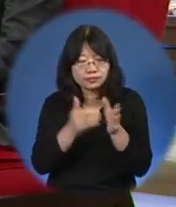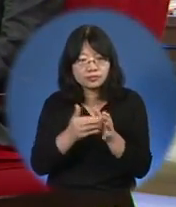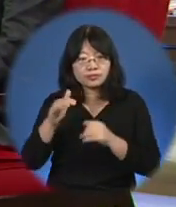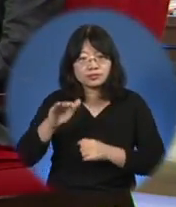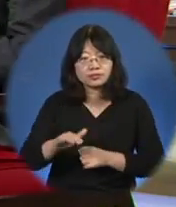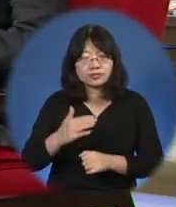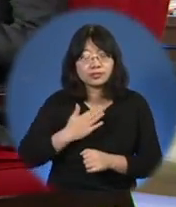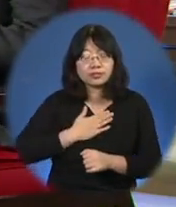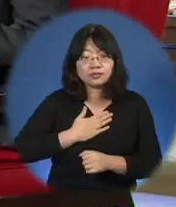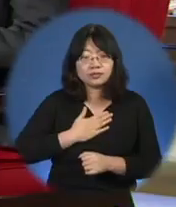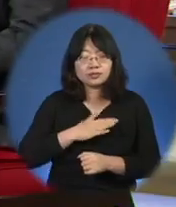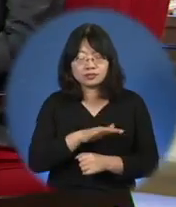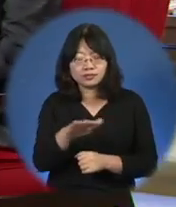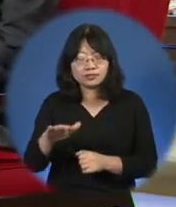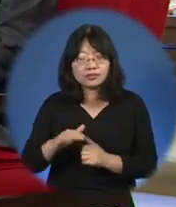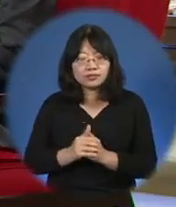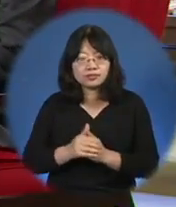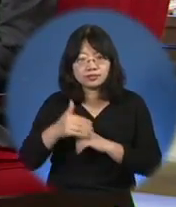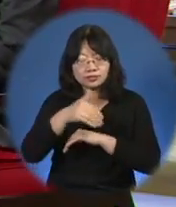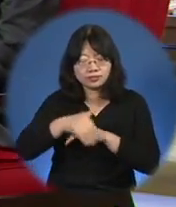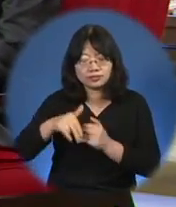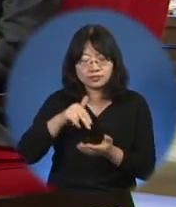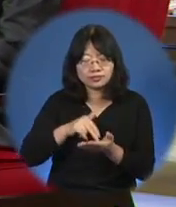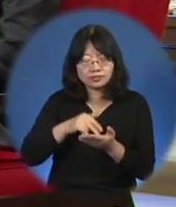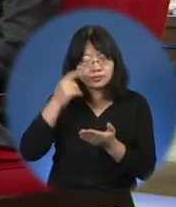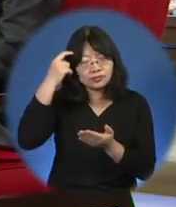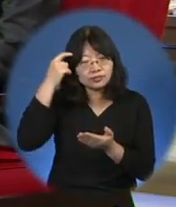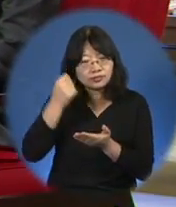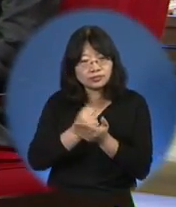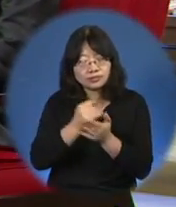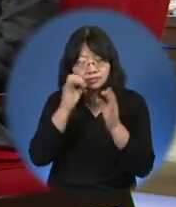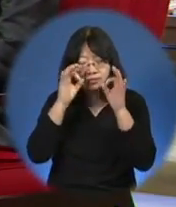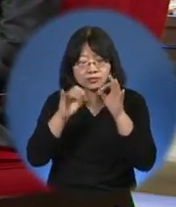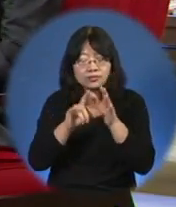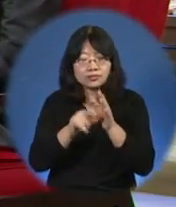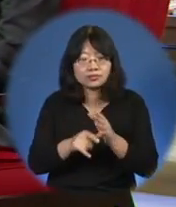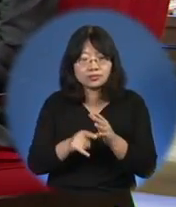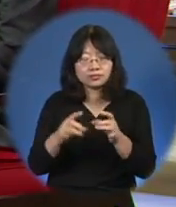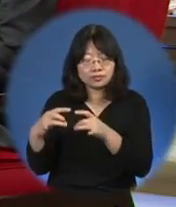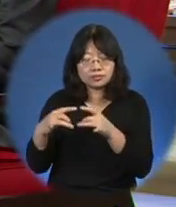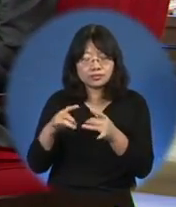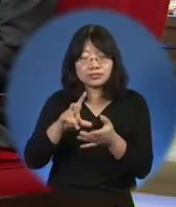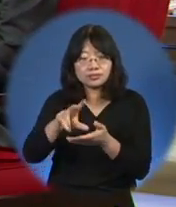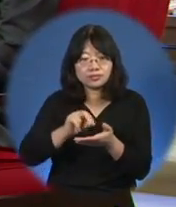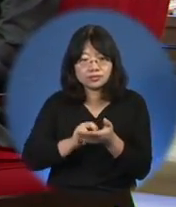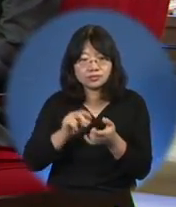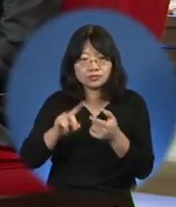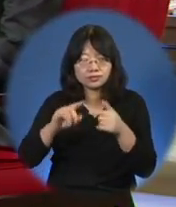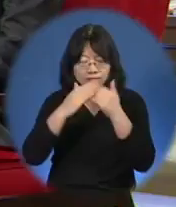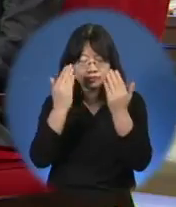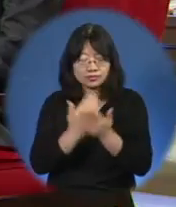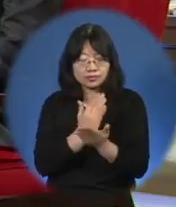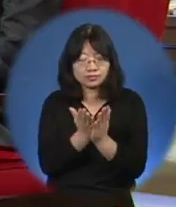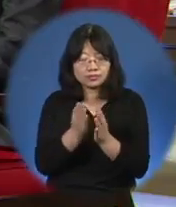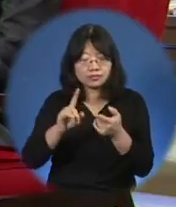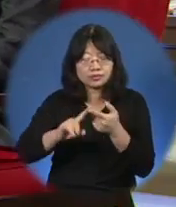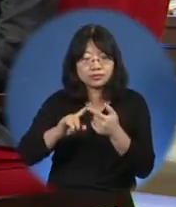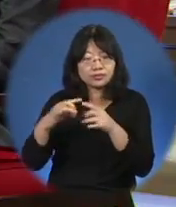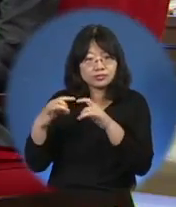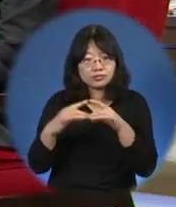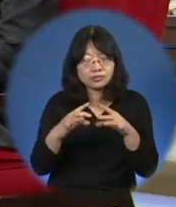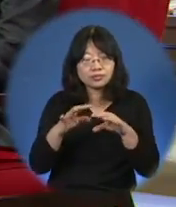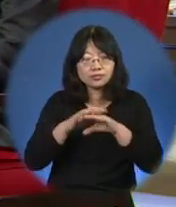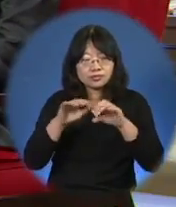이제 저희가 설계하는 입장에서 생각할 때는 에너지 문제의 전반에 대해서